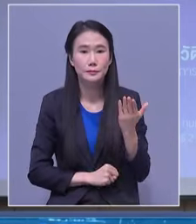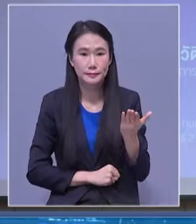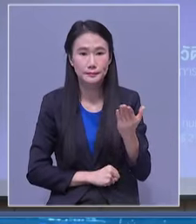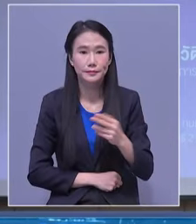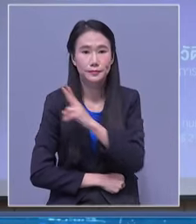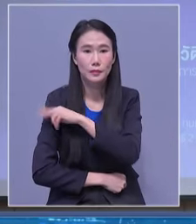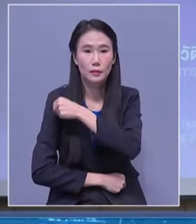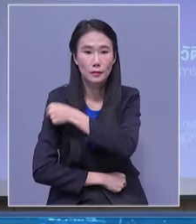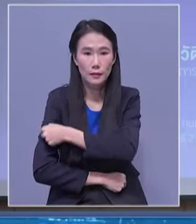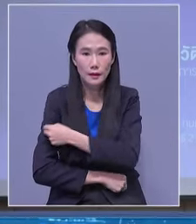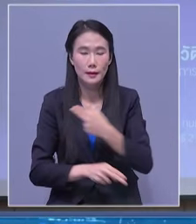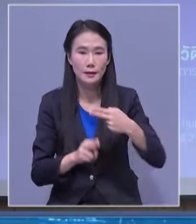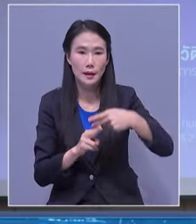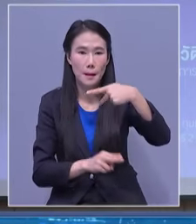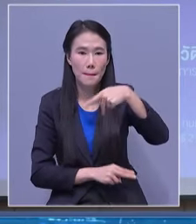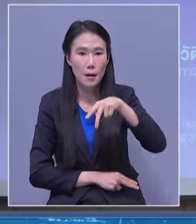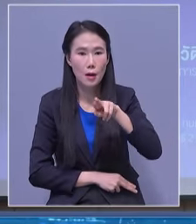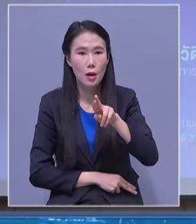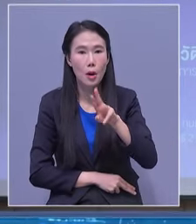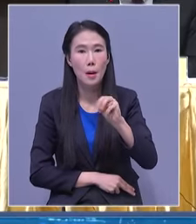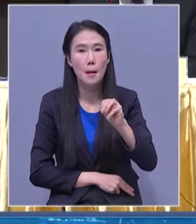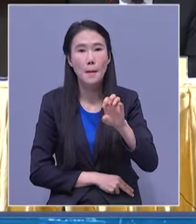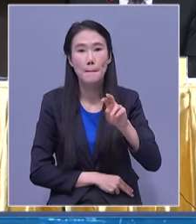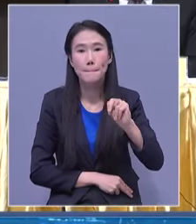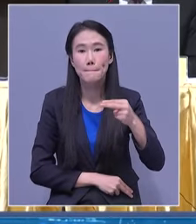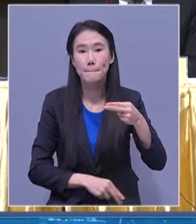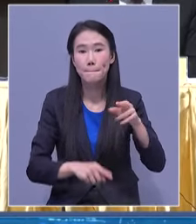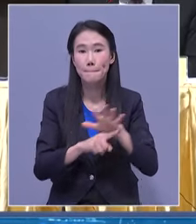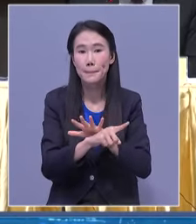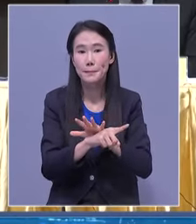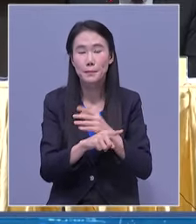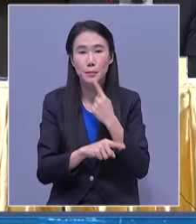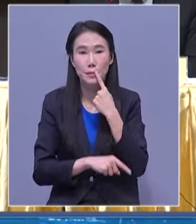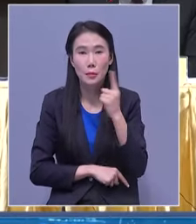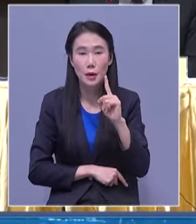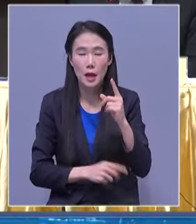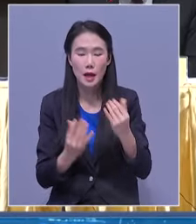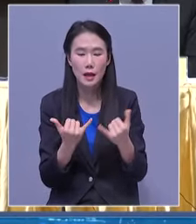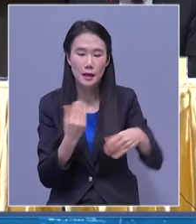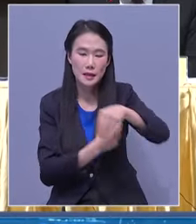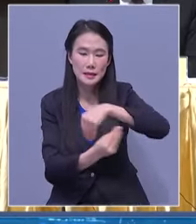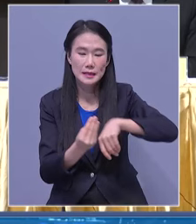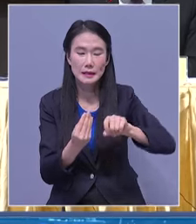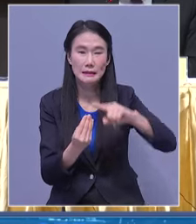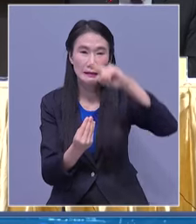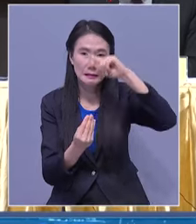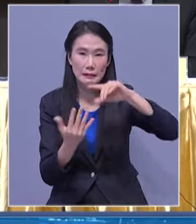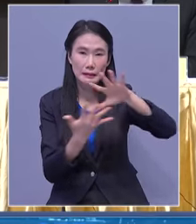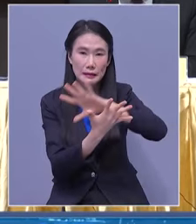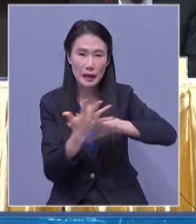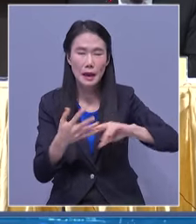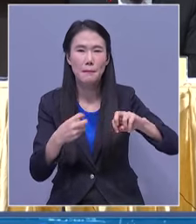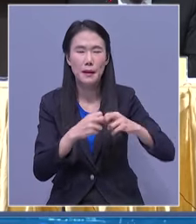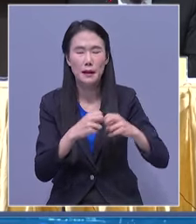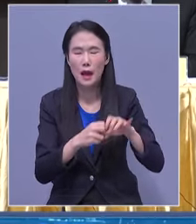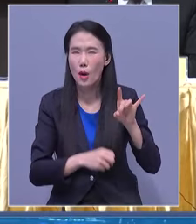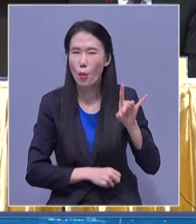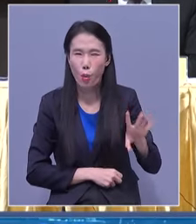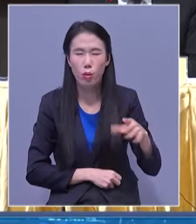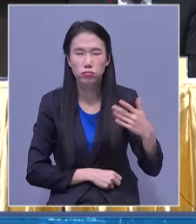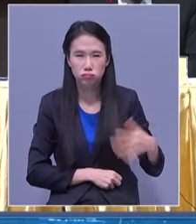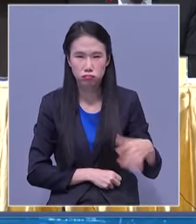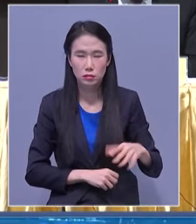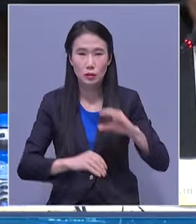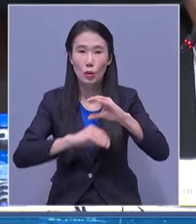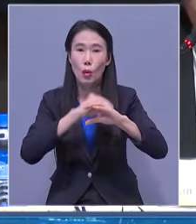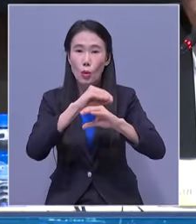ในแพทย์ พรมมิ เลิศสดิเดศบอกว่าตอนนี้เศรษฐกิไทยคือวกริษด้นี้มองวาวิกริษดังนั้